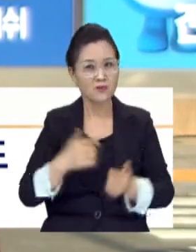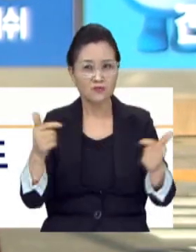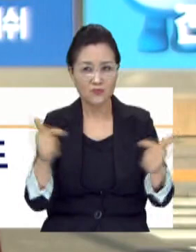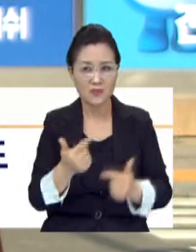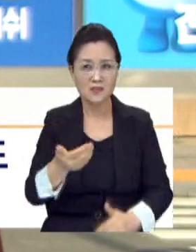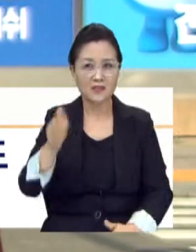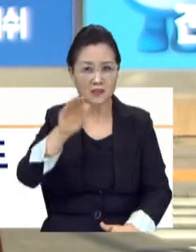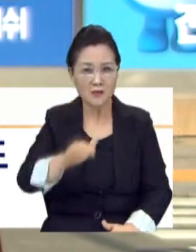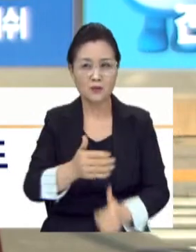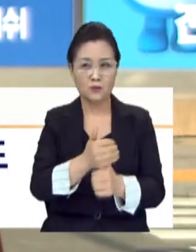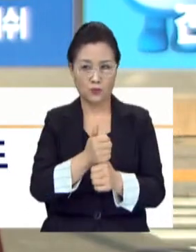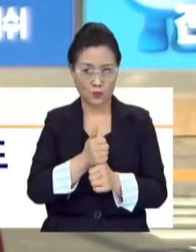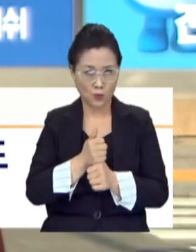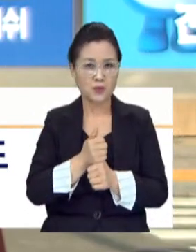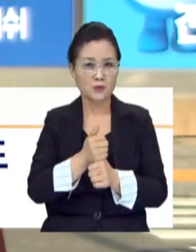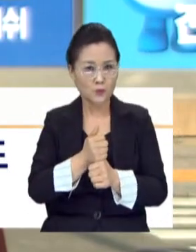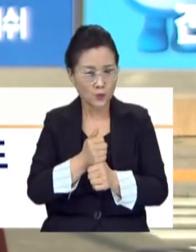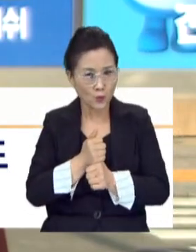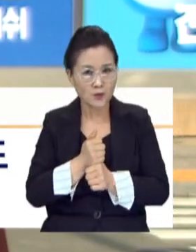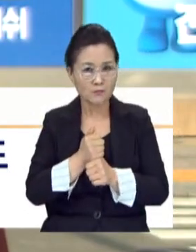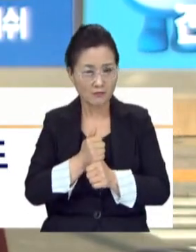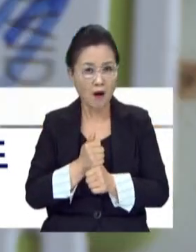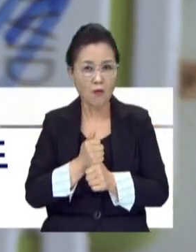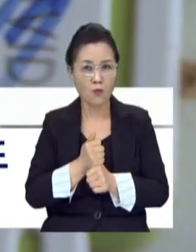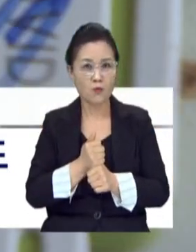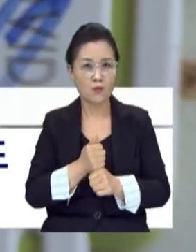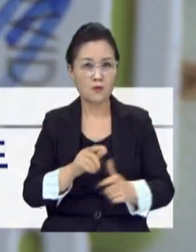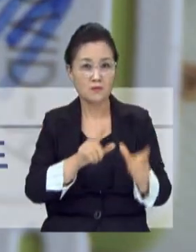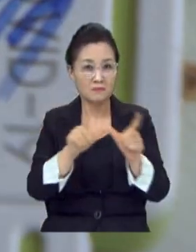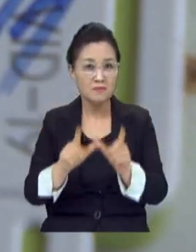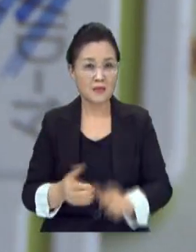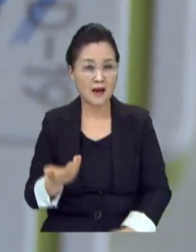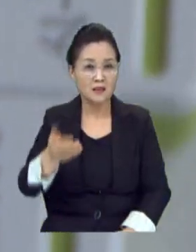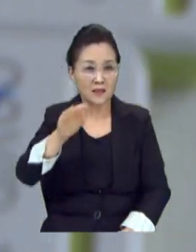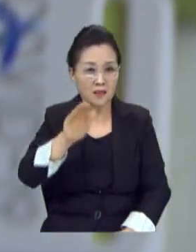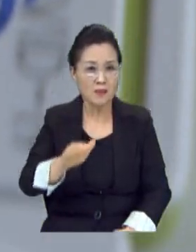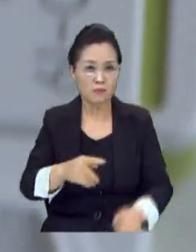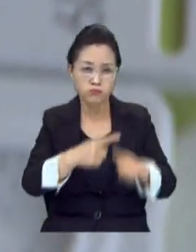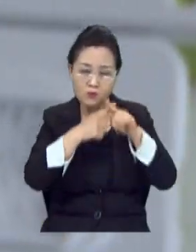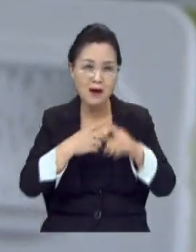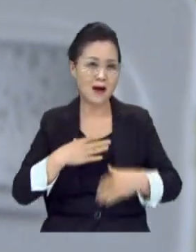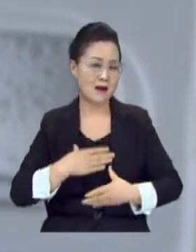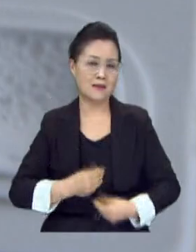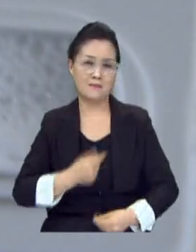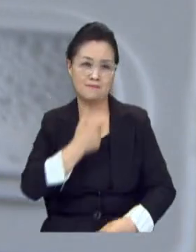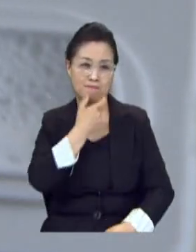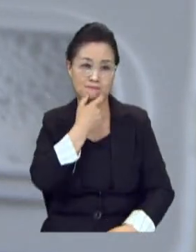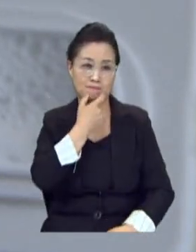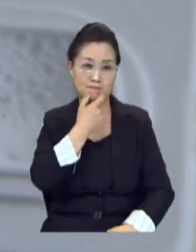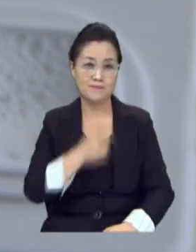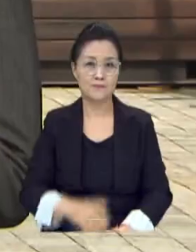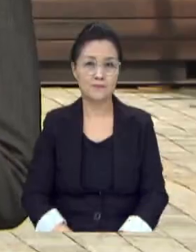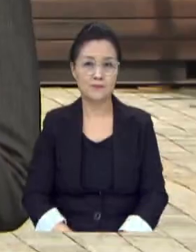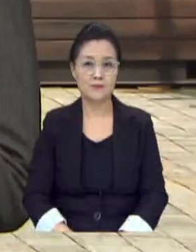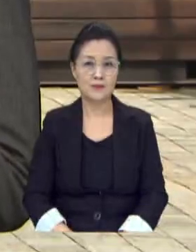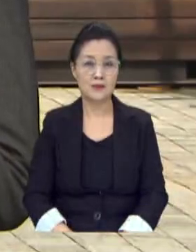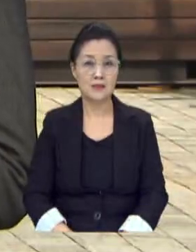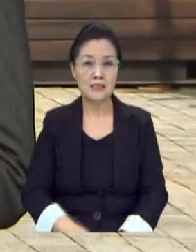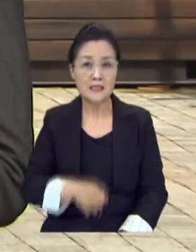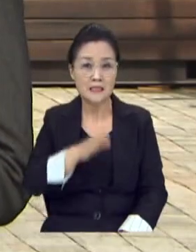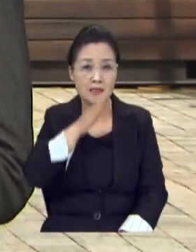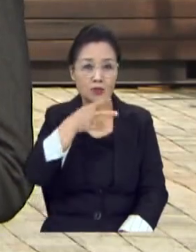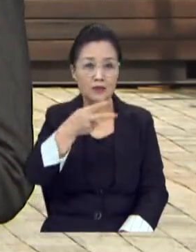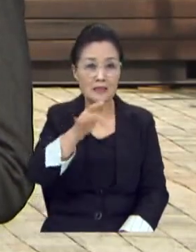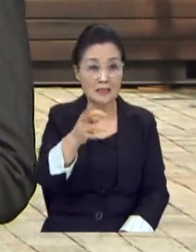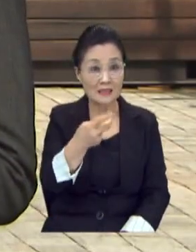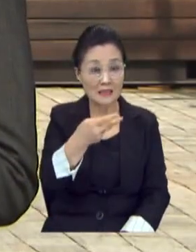조심하고 또 긴장하면서 하지만 무작정 안심하긴 어렵습니다 실제로 델타 변이가 우